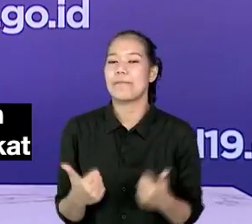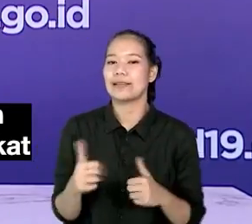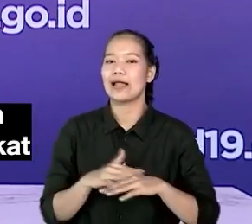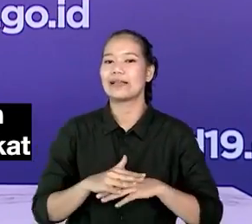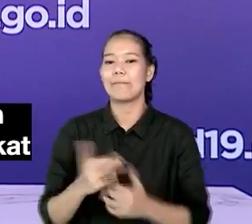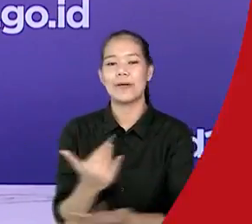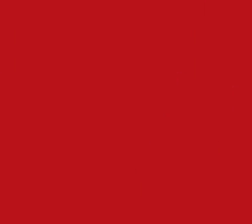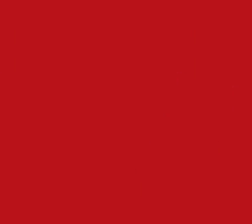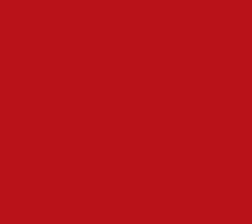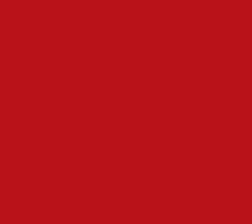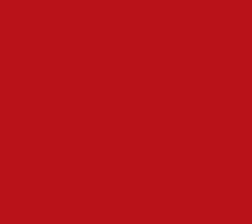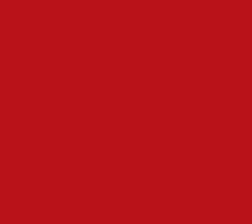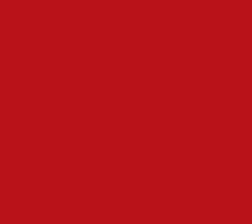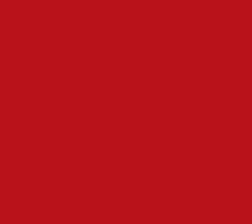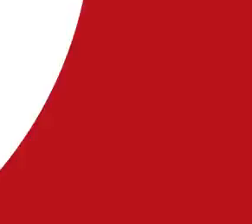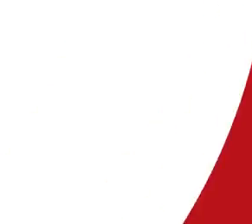kesehatan masyarakat